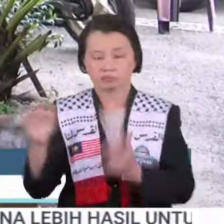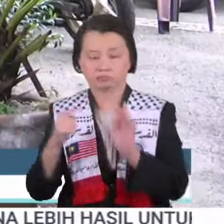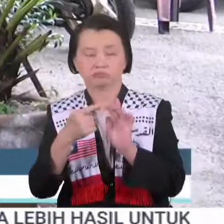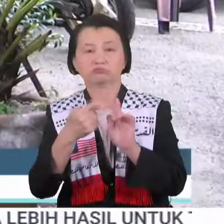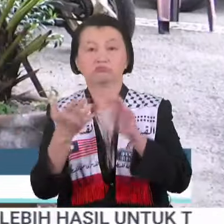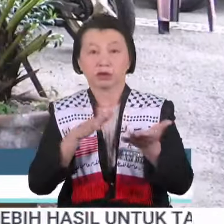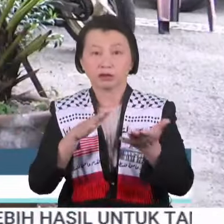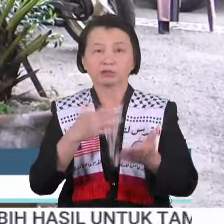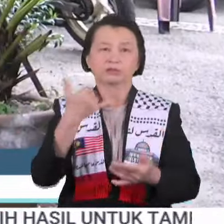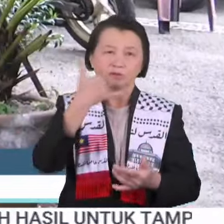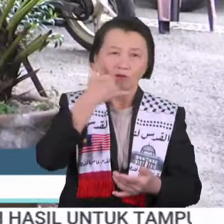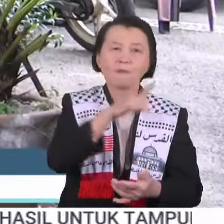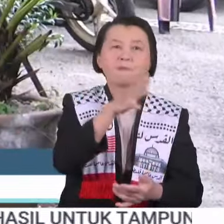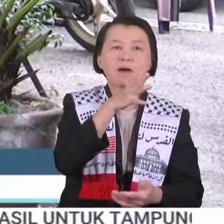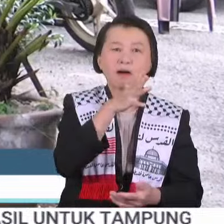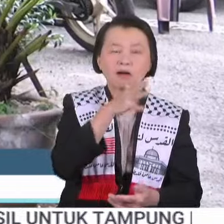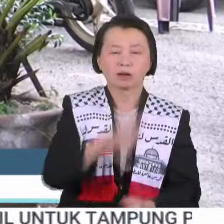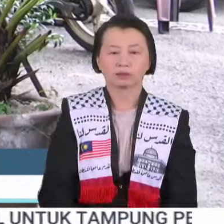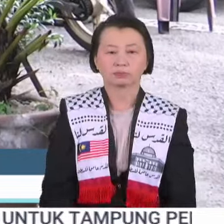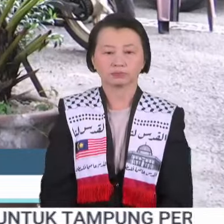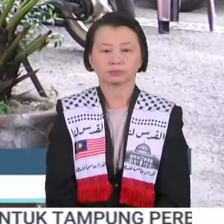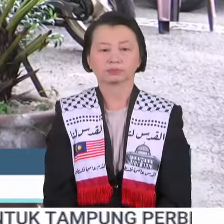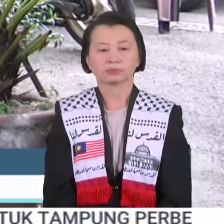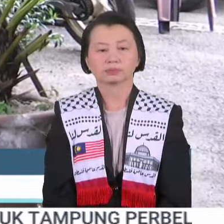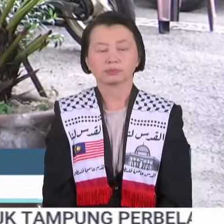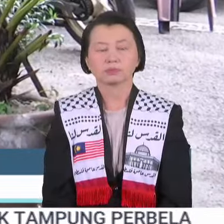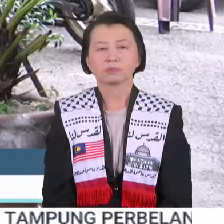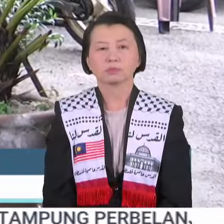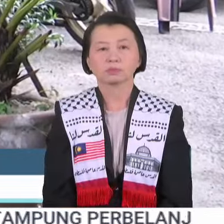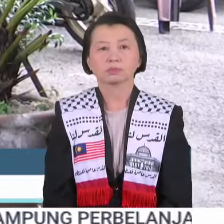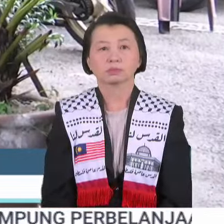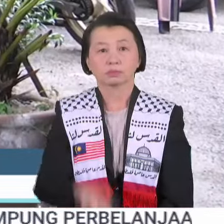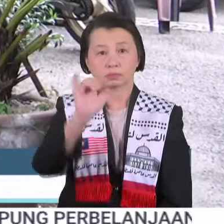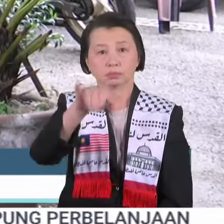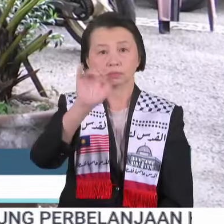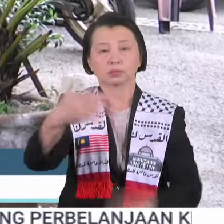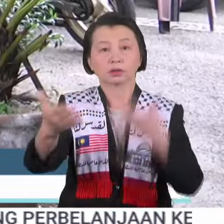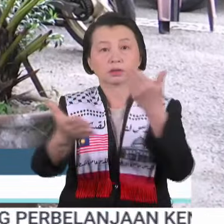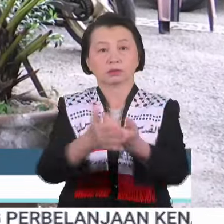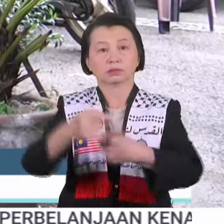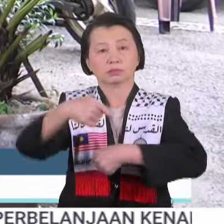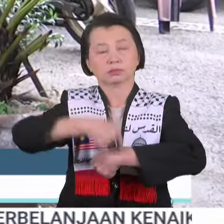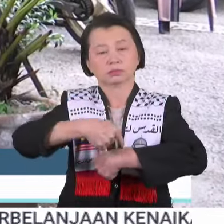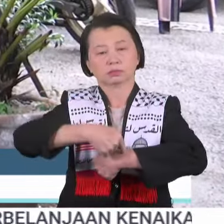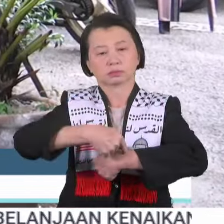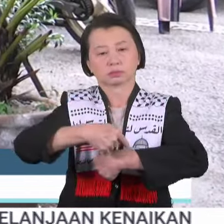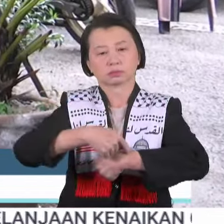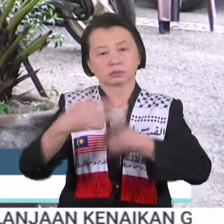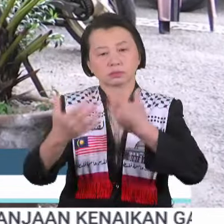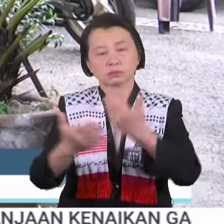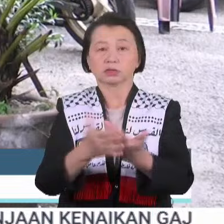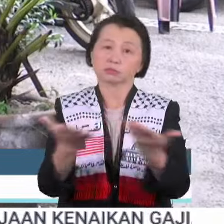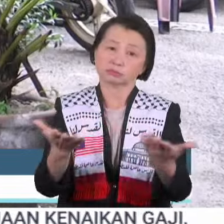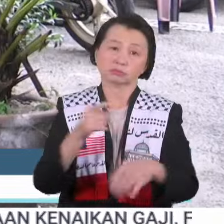Lagi sekarang pakcik rendah. Rendah lah. Macam mana dah sampai masa. Dah sampai masa